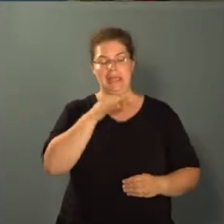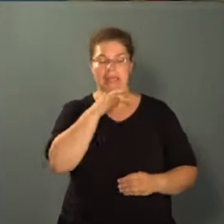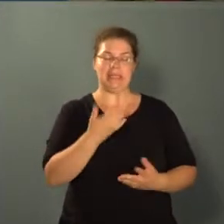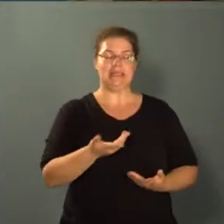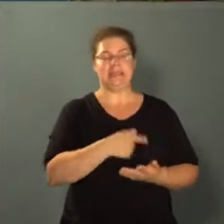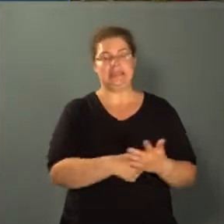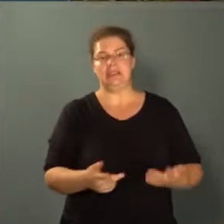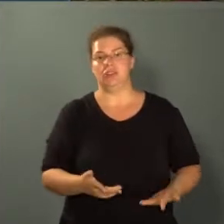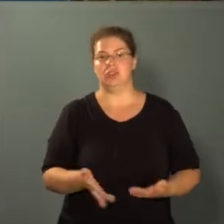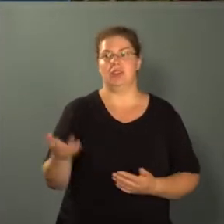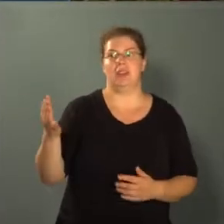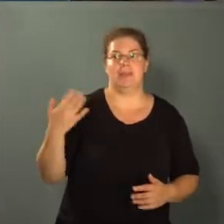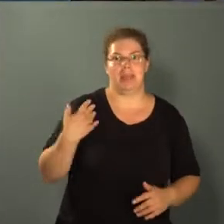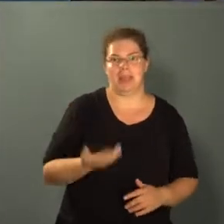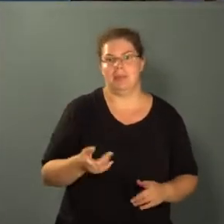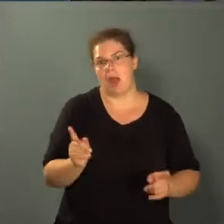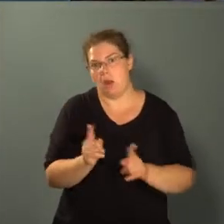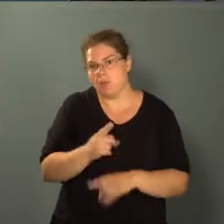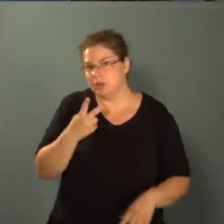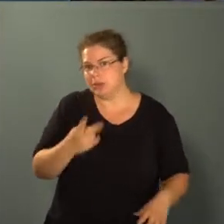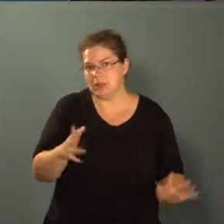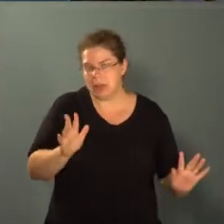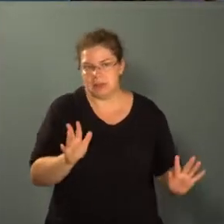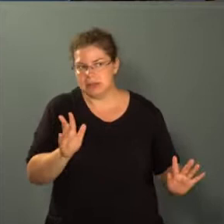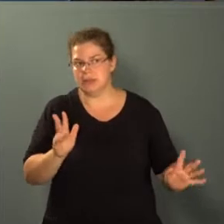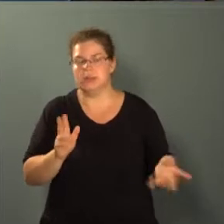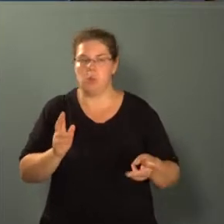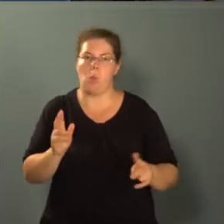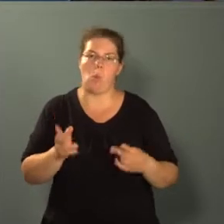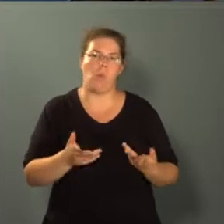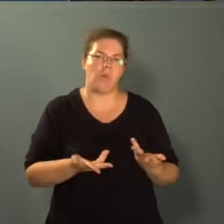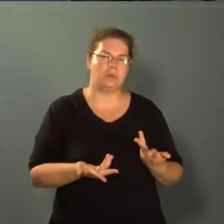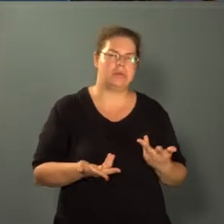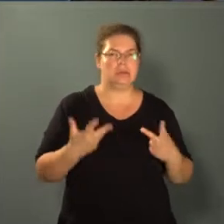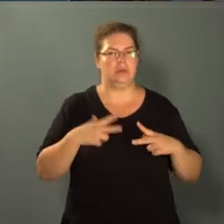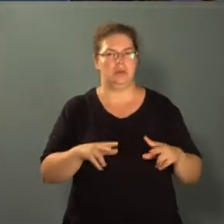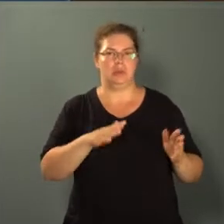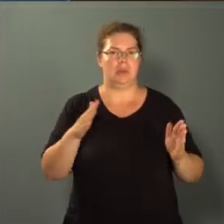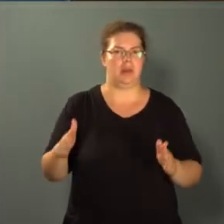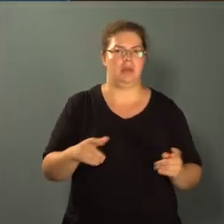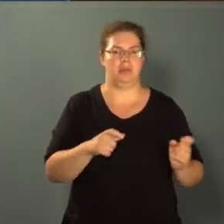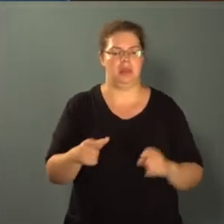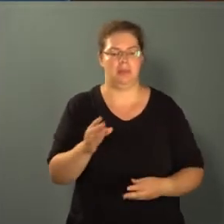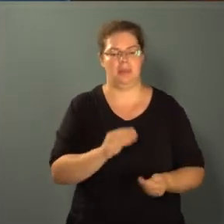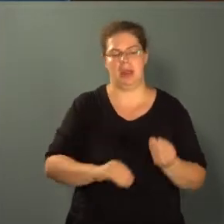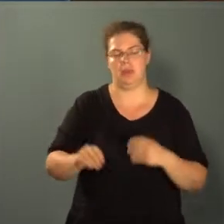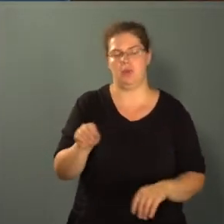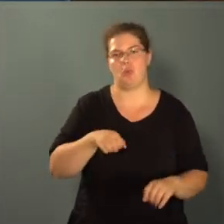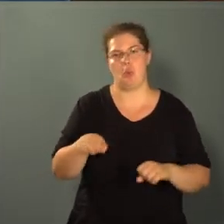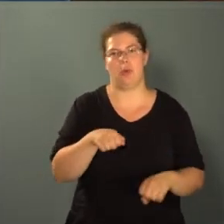sorsa nemrégiben úgy tűnt, hogy egy nyugodtabb szakaszba érkezik, hiszen az